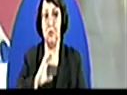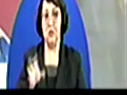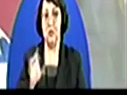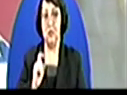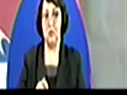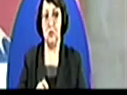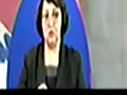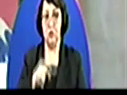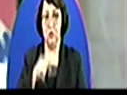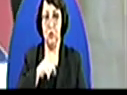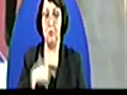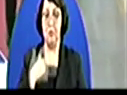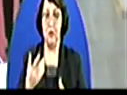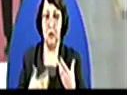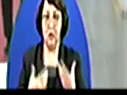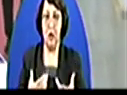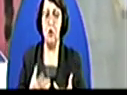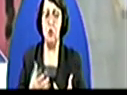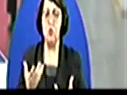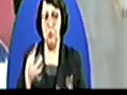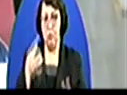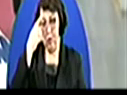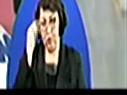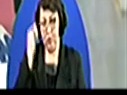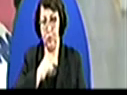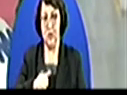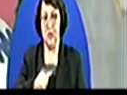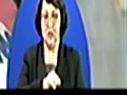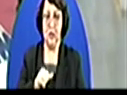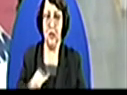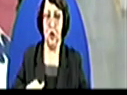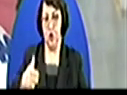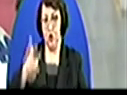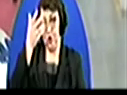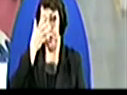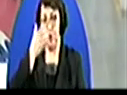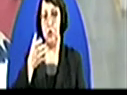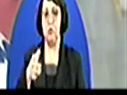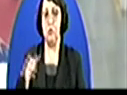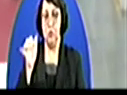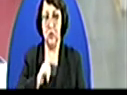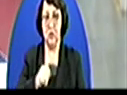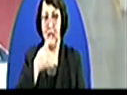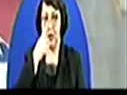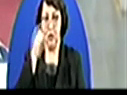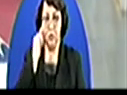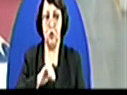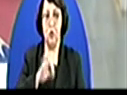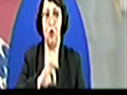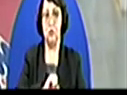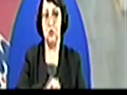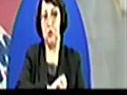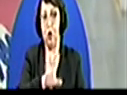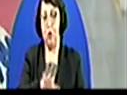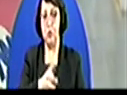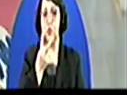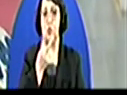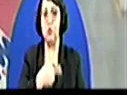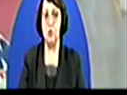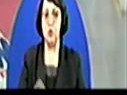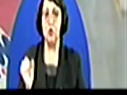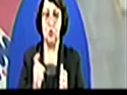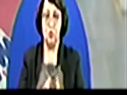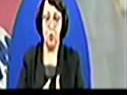их баярлж байгаа Монголын ард түмэн, Монголын засаг төр тэргүүнд үлгэт тулсын энэ өвчин дэлгэрж явах ёстой бол маш